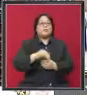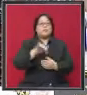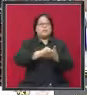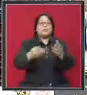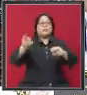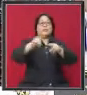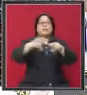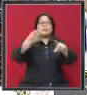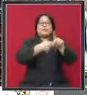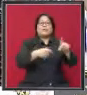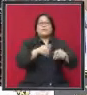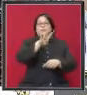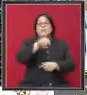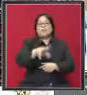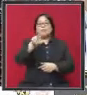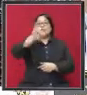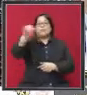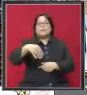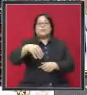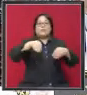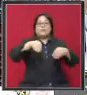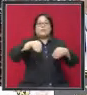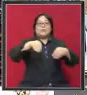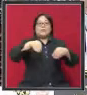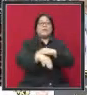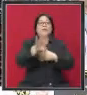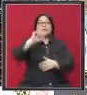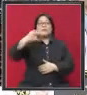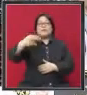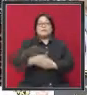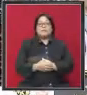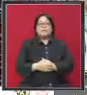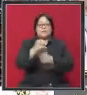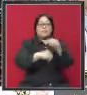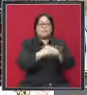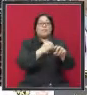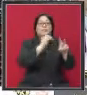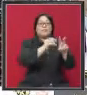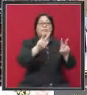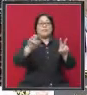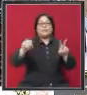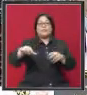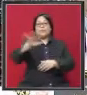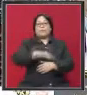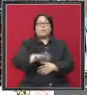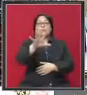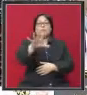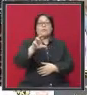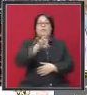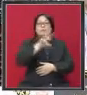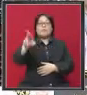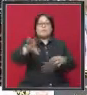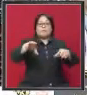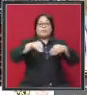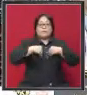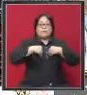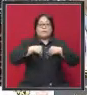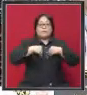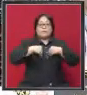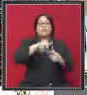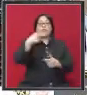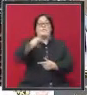Ini peningkatan daripada 4.3 juta penerima di bawah BSH. Bagi tahun 2020, dianggarkan 500,000 penerima atau